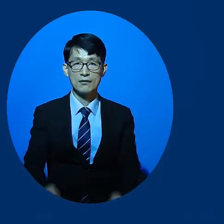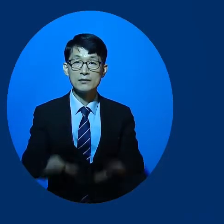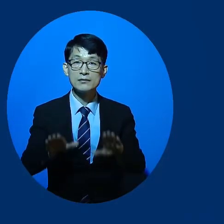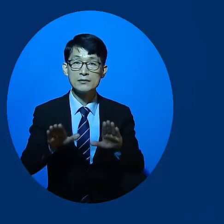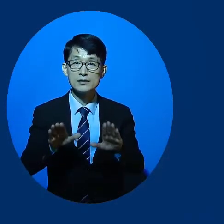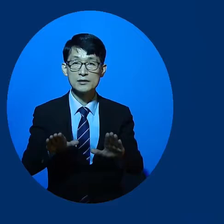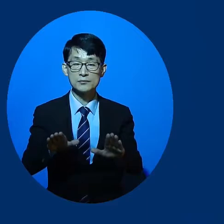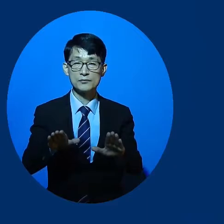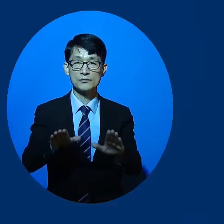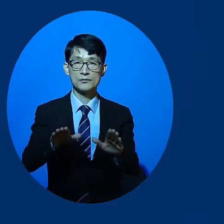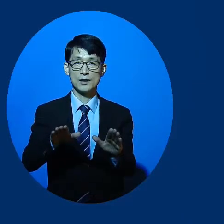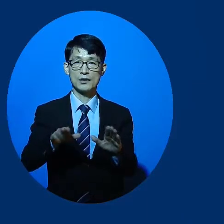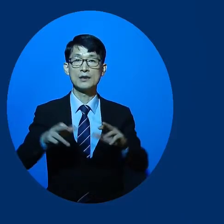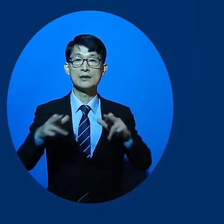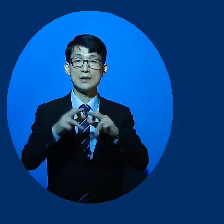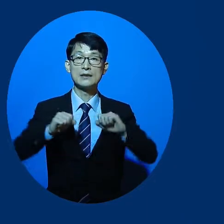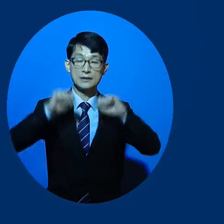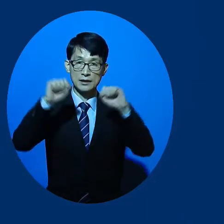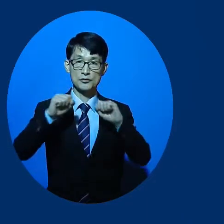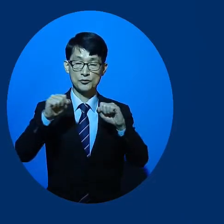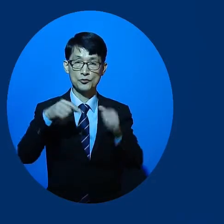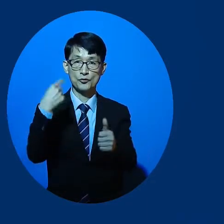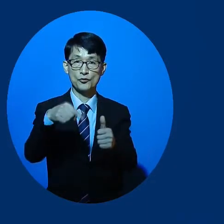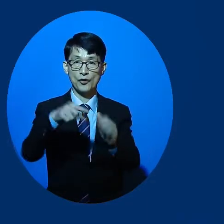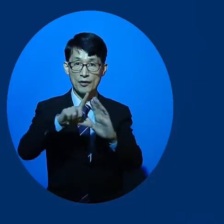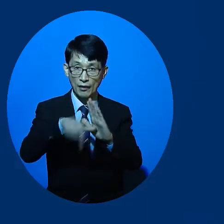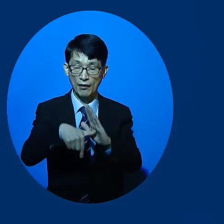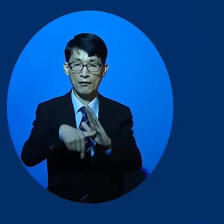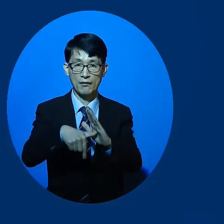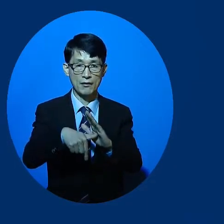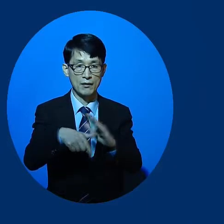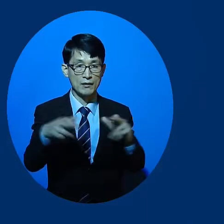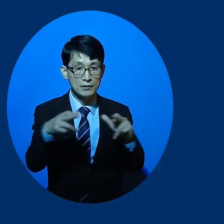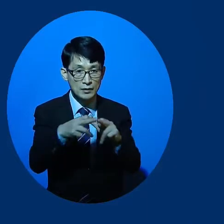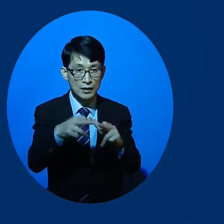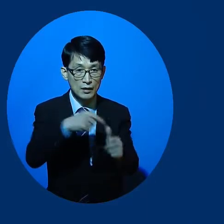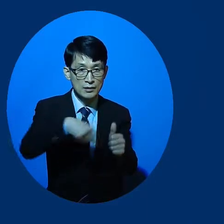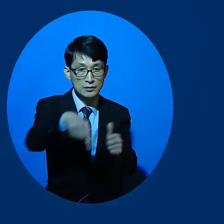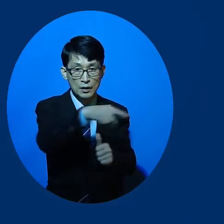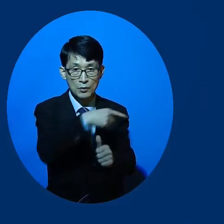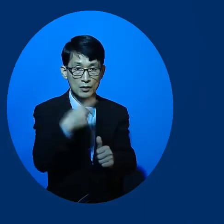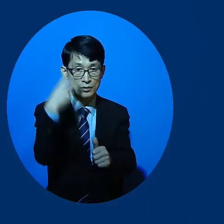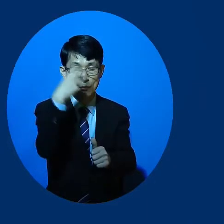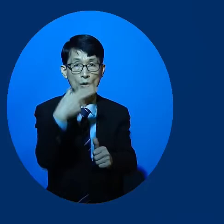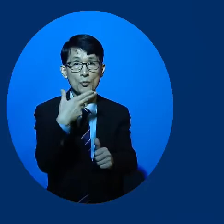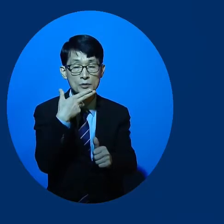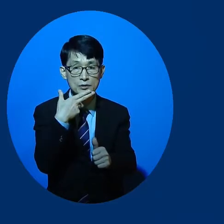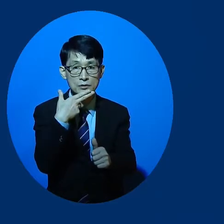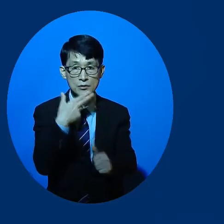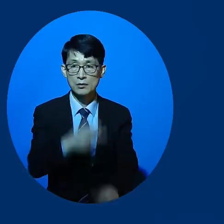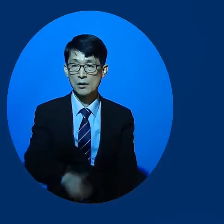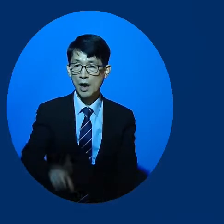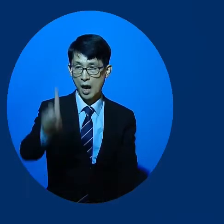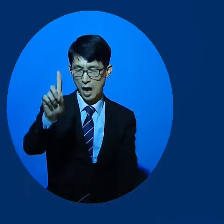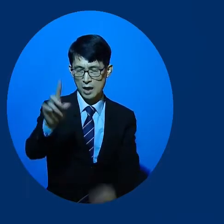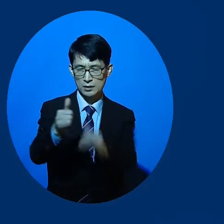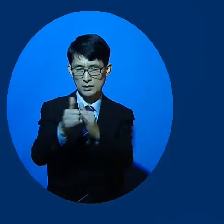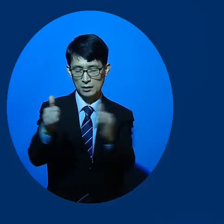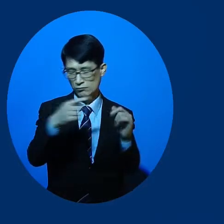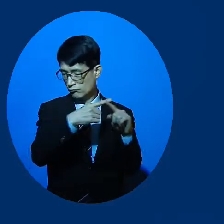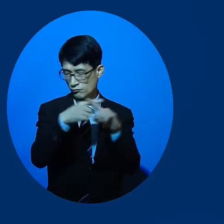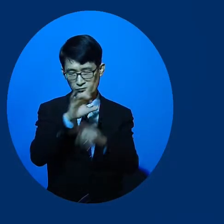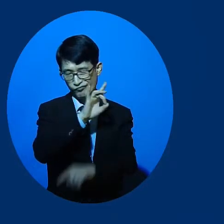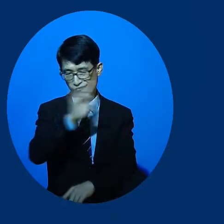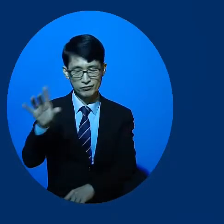현재 장애 위험을 고려하지 않고 1인 강사를 투입하고 있는 그런 실정이